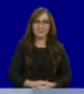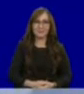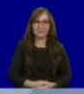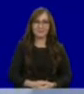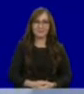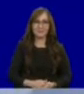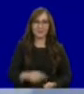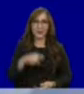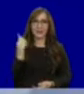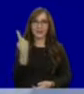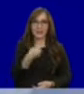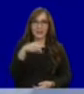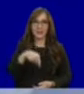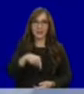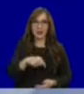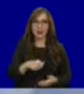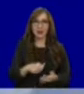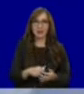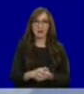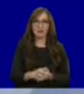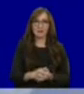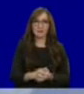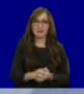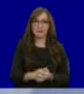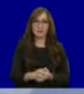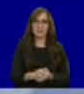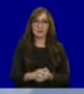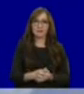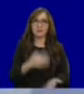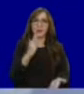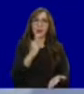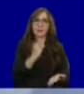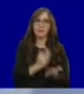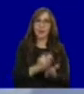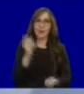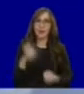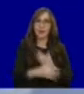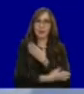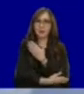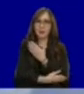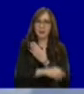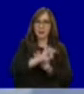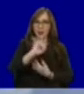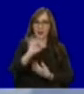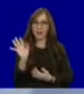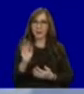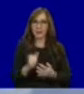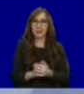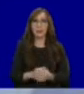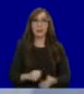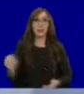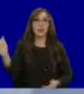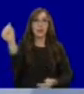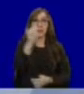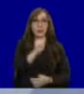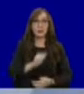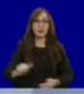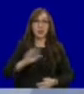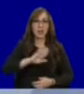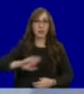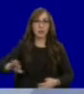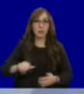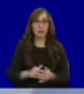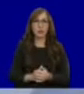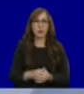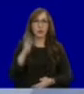Kita sekarang ketinggalan dari negara-negara lain. Sudah 85% daripada negara di Asia Timur dan Pasifik sudah melakukan pembelajaran